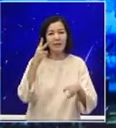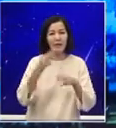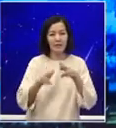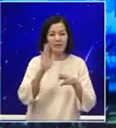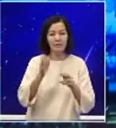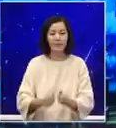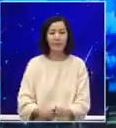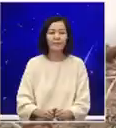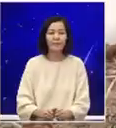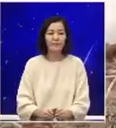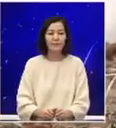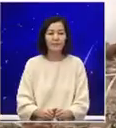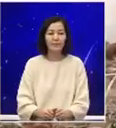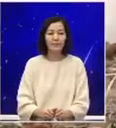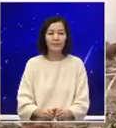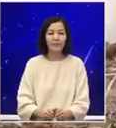ниетте.